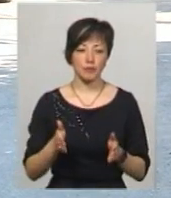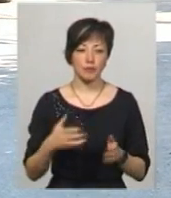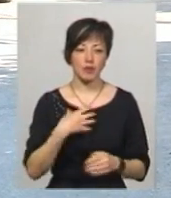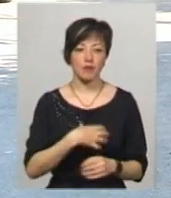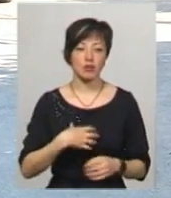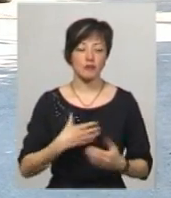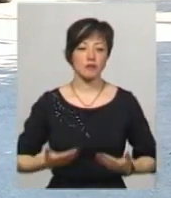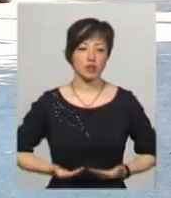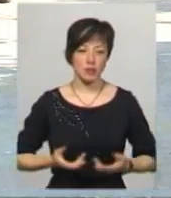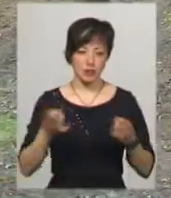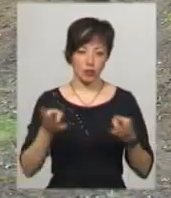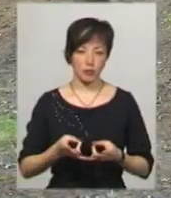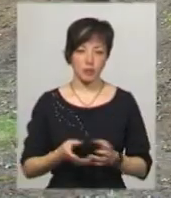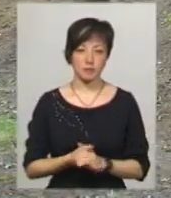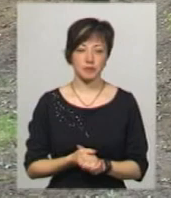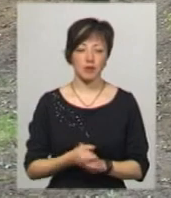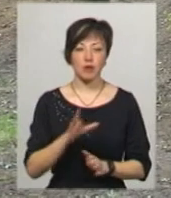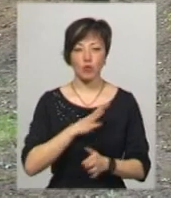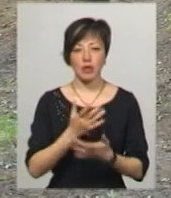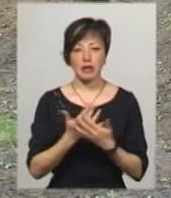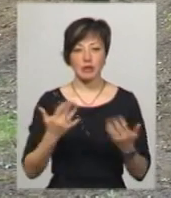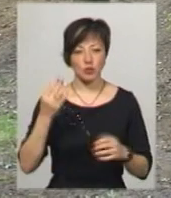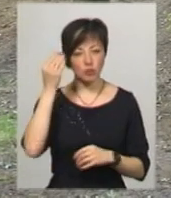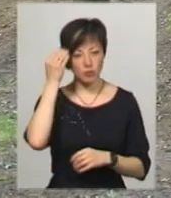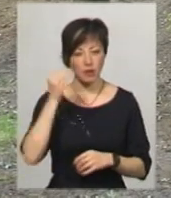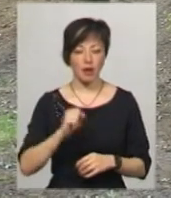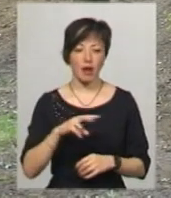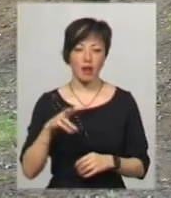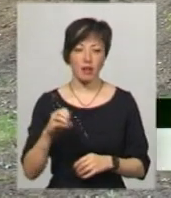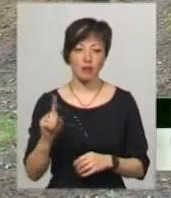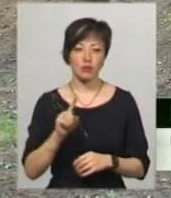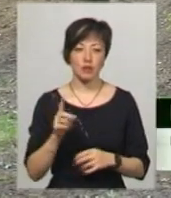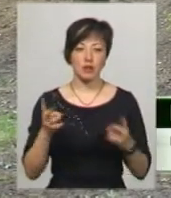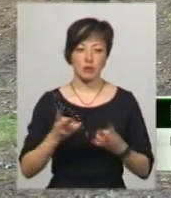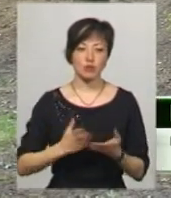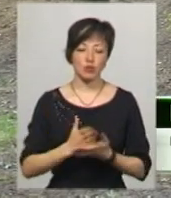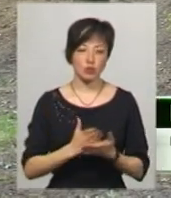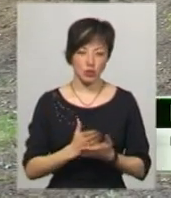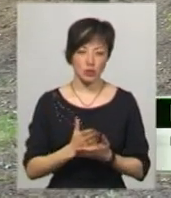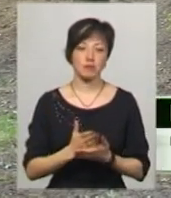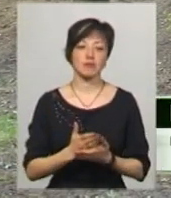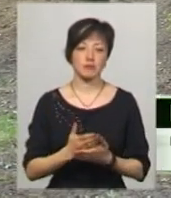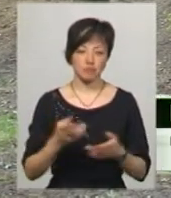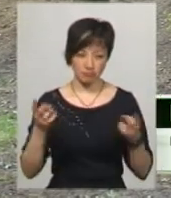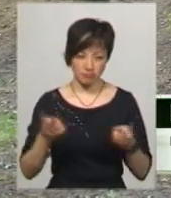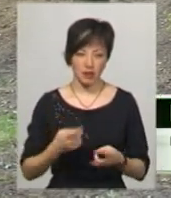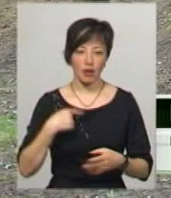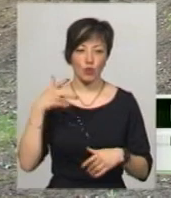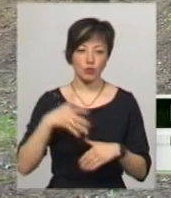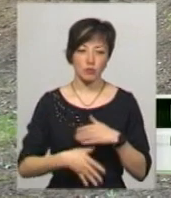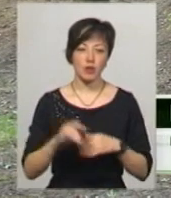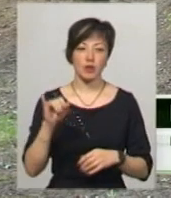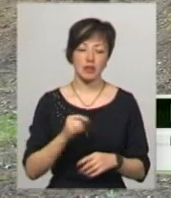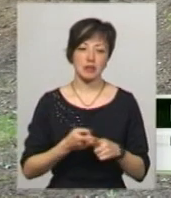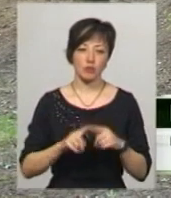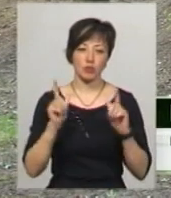важливий в житті знадобиться. Були різні думки, але те, що йти служити потрібно, це я розумію і я